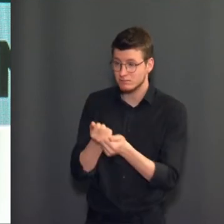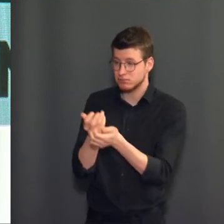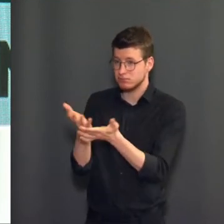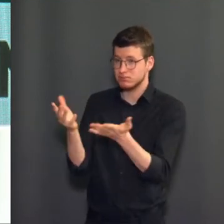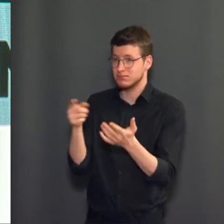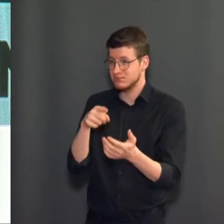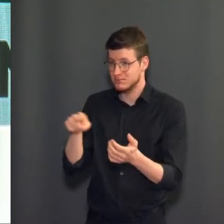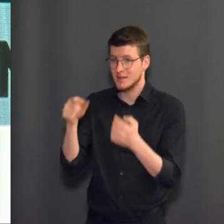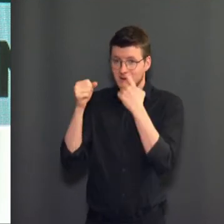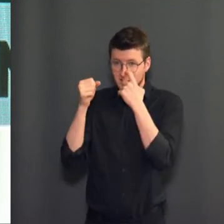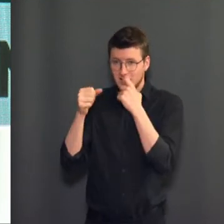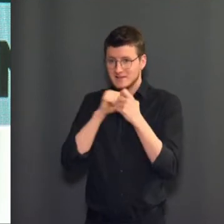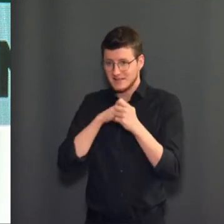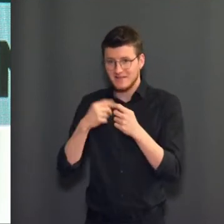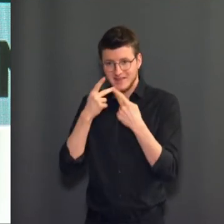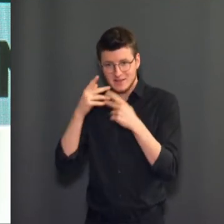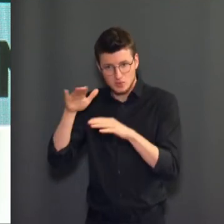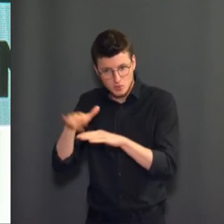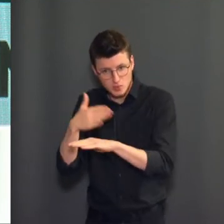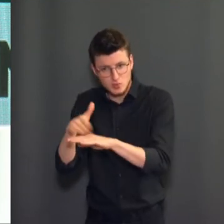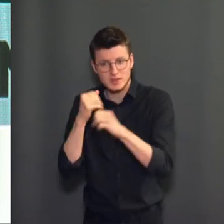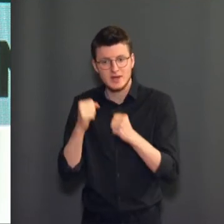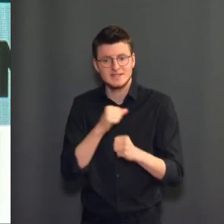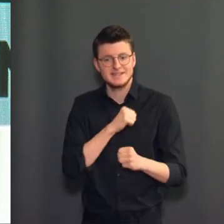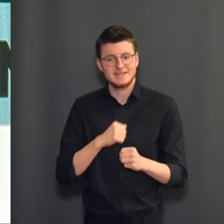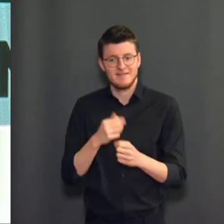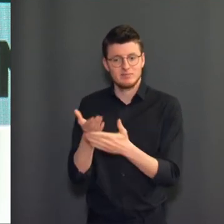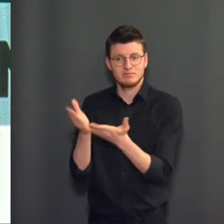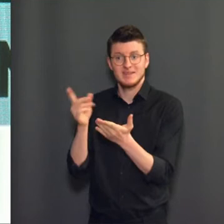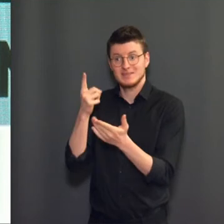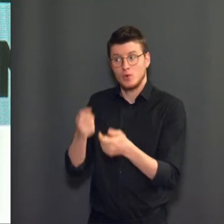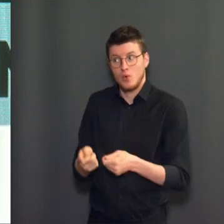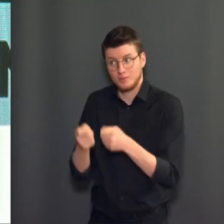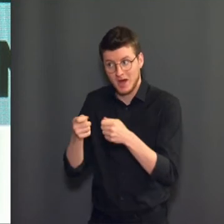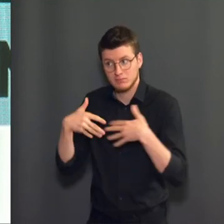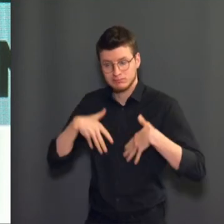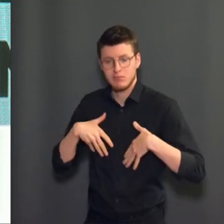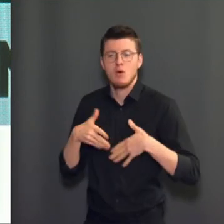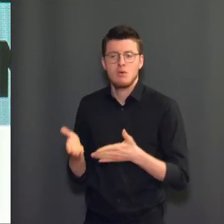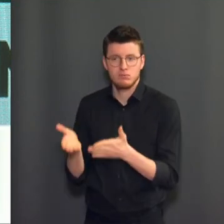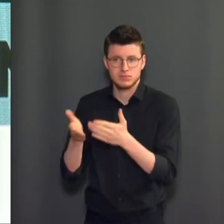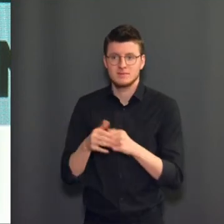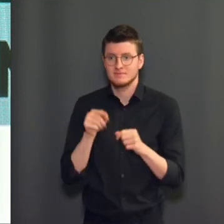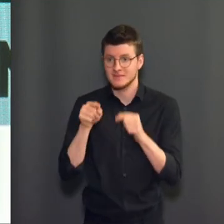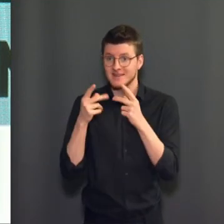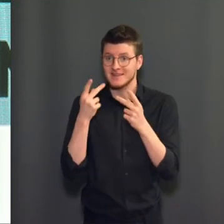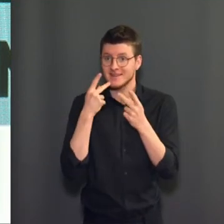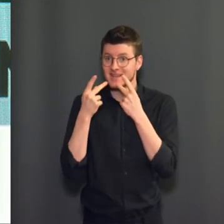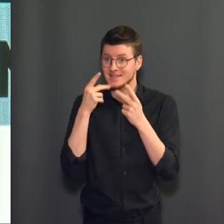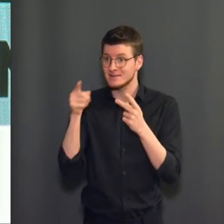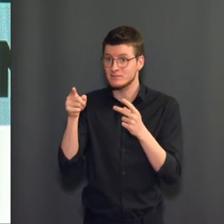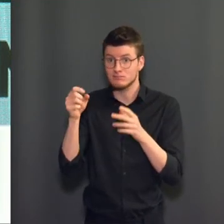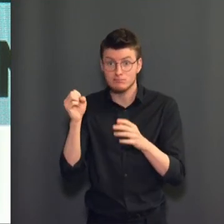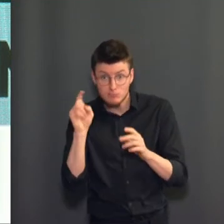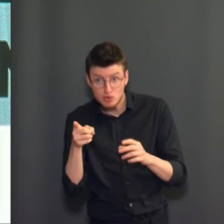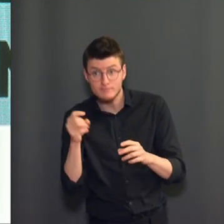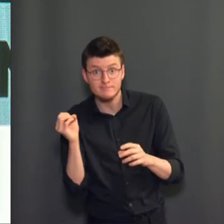Deze test moet niet naar een labo gestuurd worden voor analyse. Het resultaat is binnen de 15 minuten